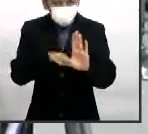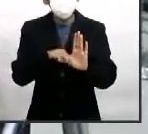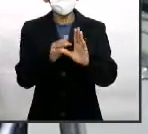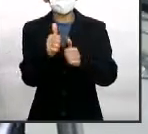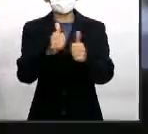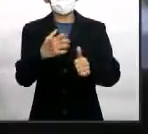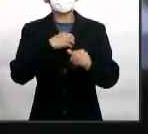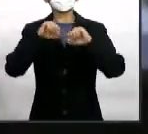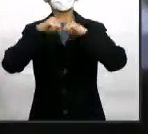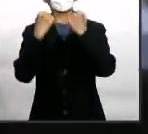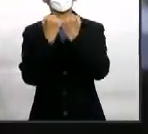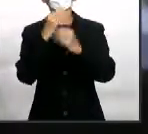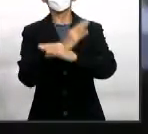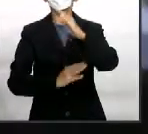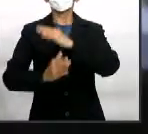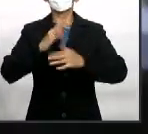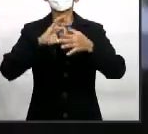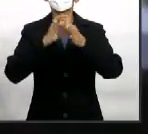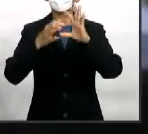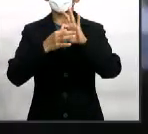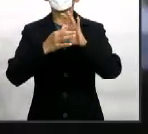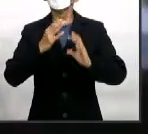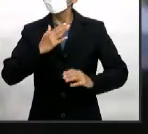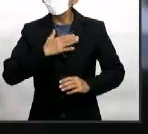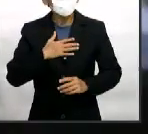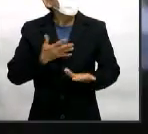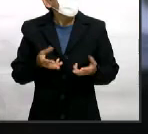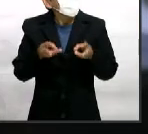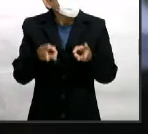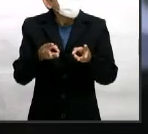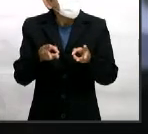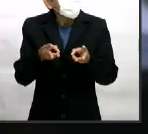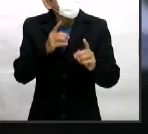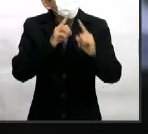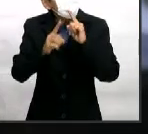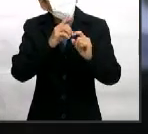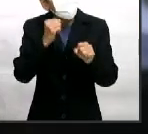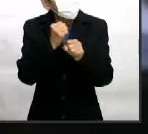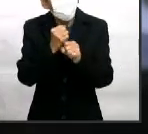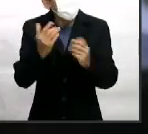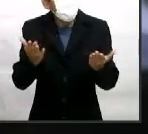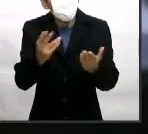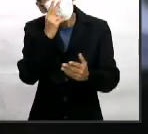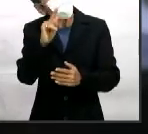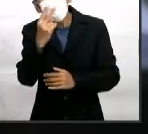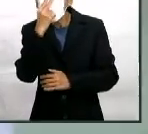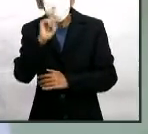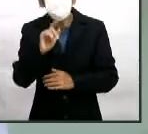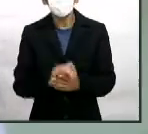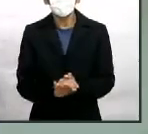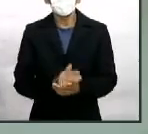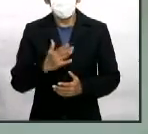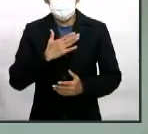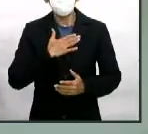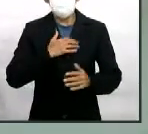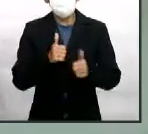แข่งขันกับทางสมาคมคนพิการกีฬาผมต้องมาติดต่อยังไงทางไหนได้บ้างติดตามข่าวสารยังไงได้บ้าง วันนึงเ